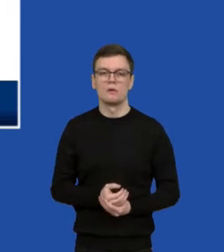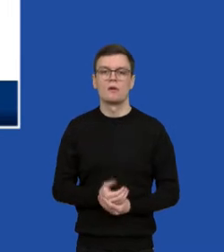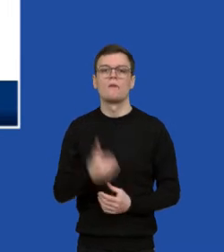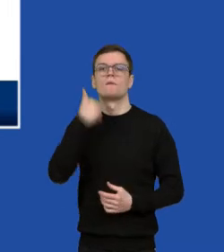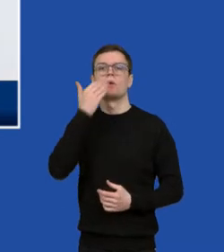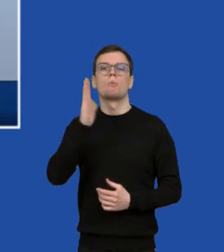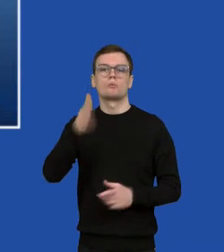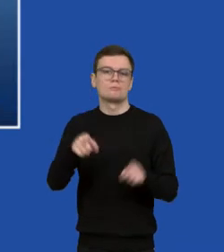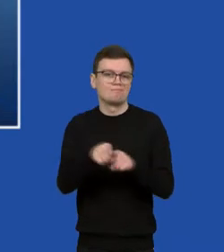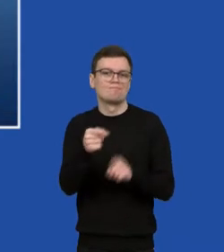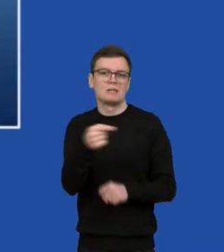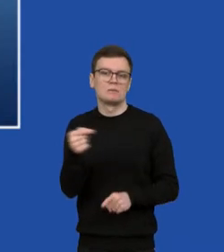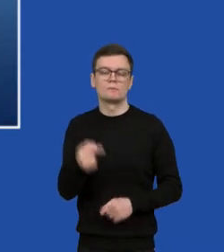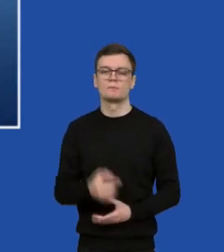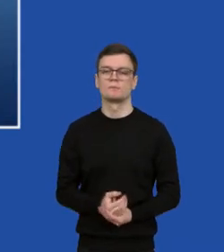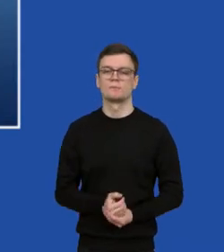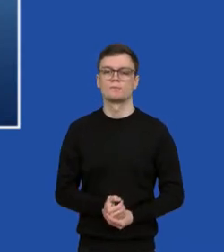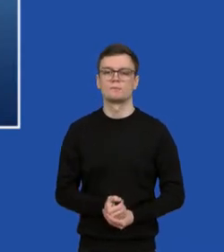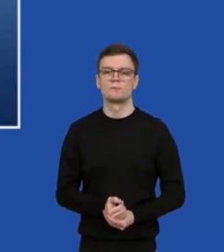recesija.